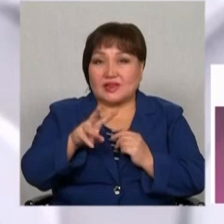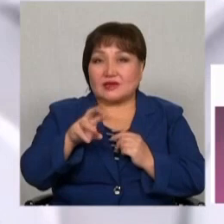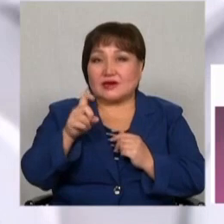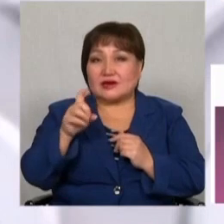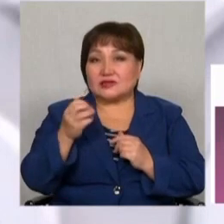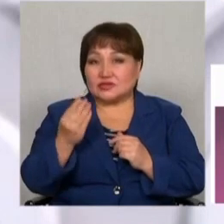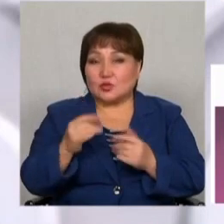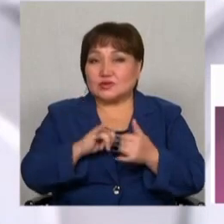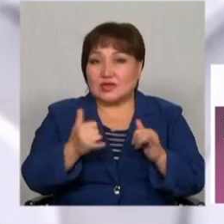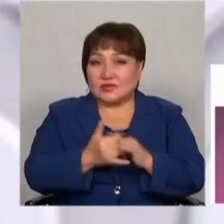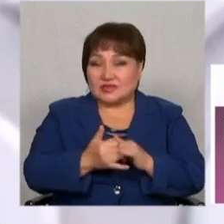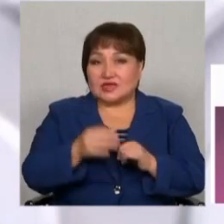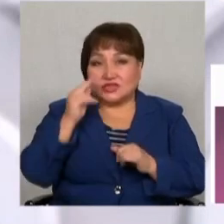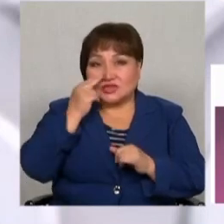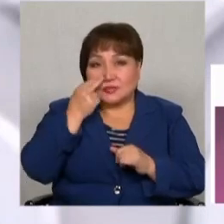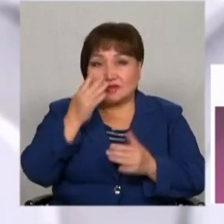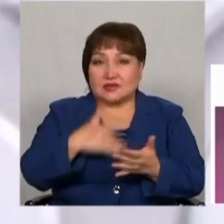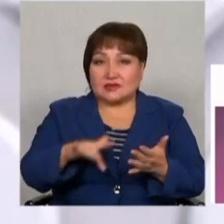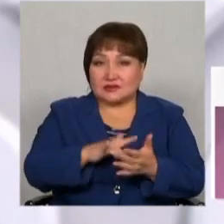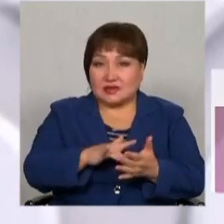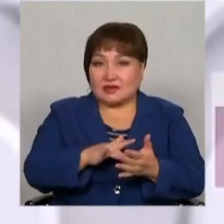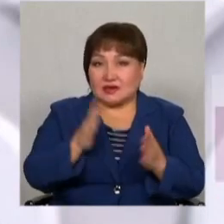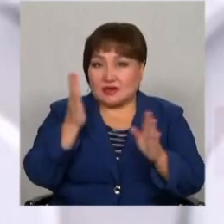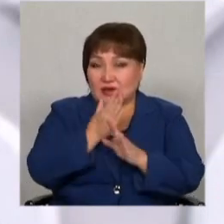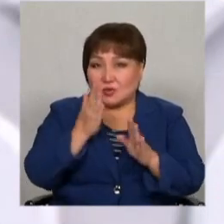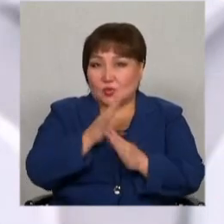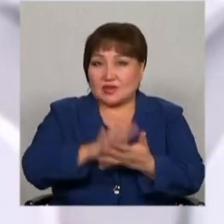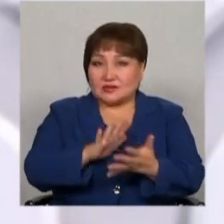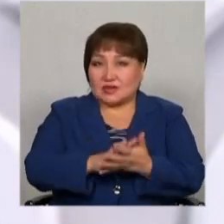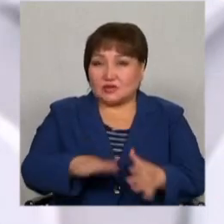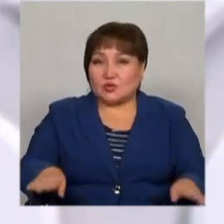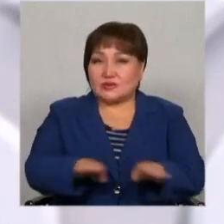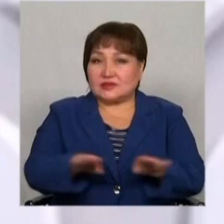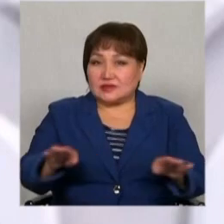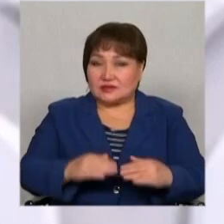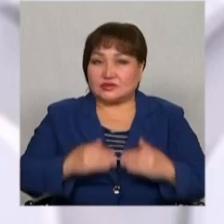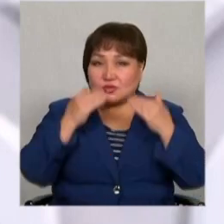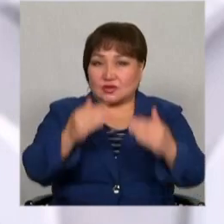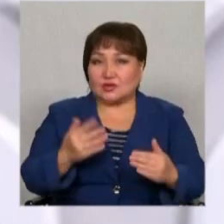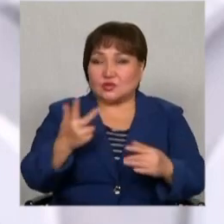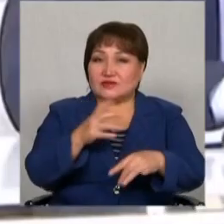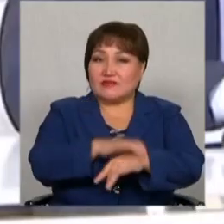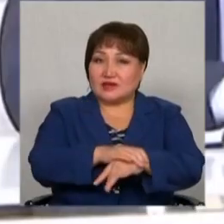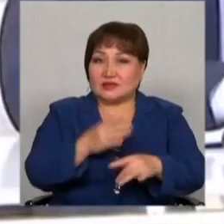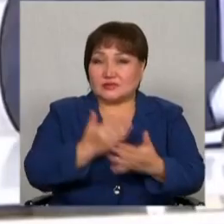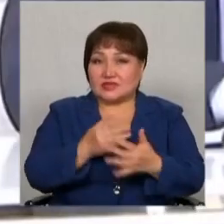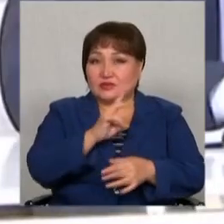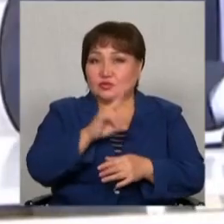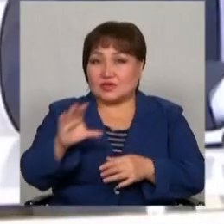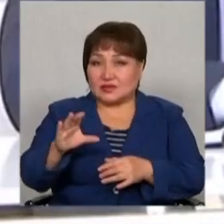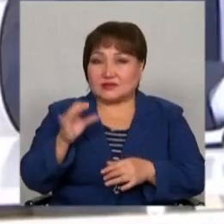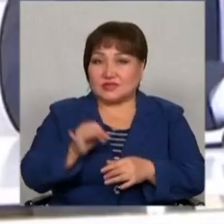Жезқазған және Шымкент қалаларында ауаның ластану деңгейі өте жоғары. Оған үш негізгі фактор әсер етеді. Мысалы, Нұрсұлтан мен Алматыда